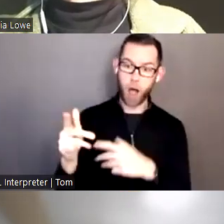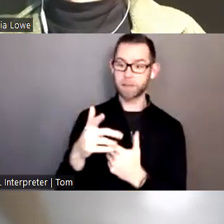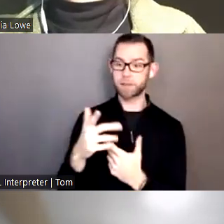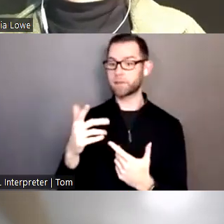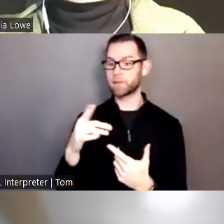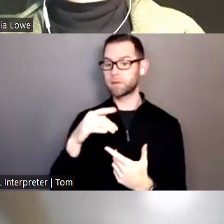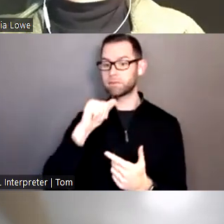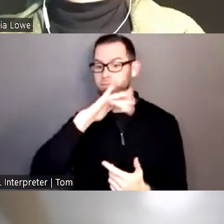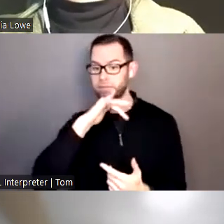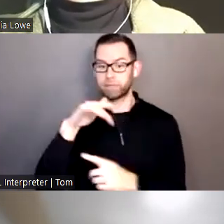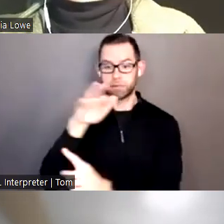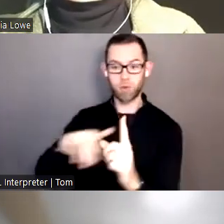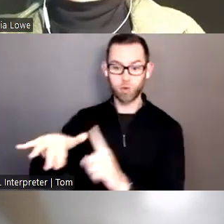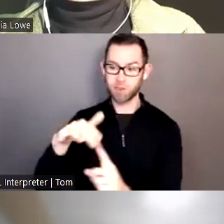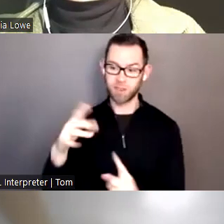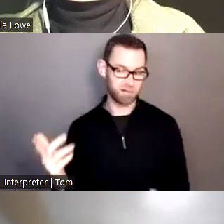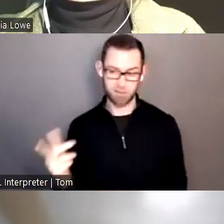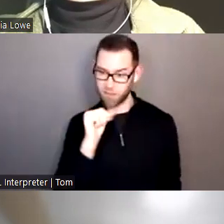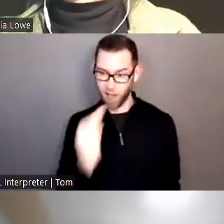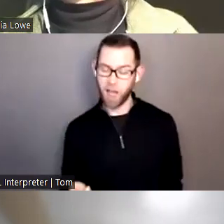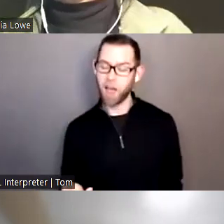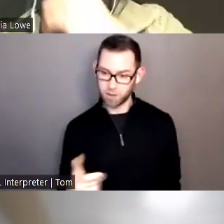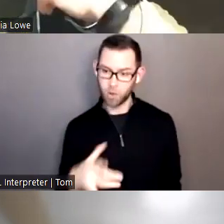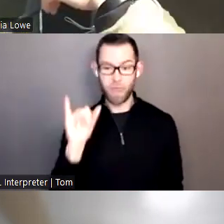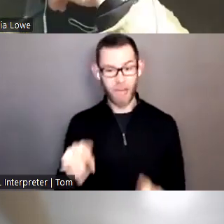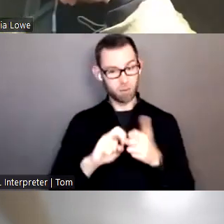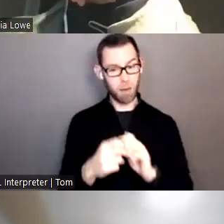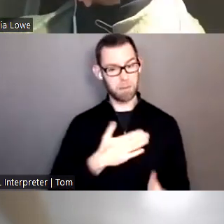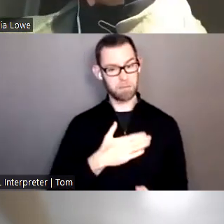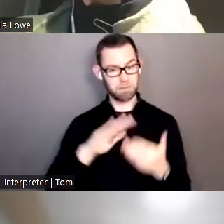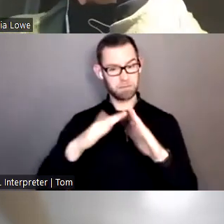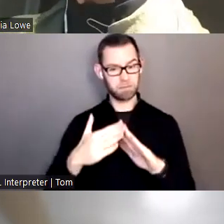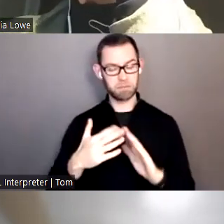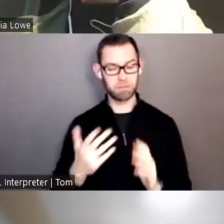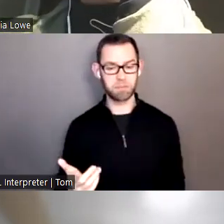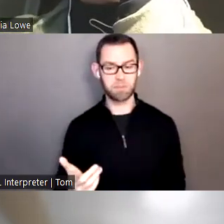And that is a problem here. Ça, c'est un problème. Dans la communauté noire,